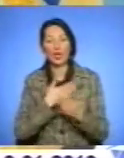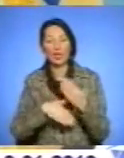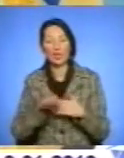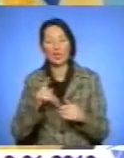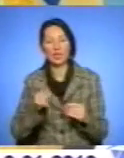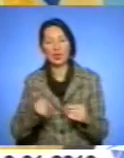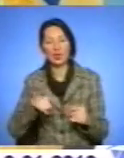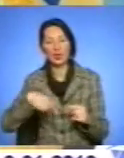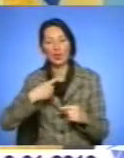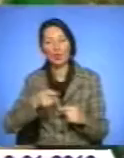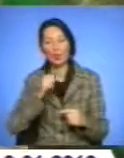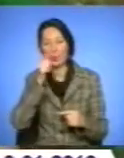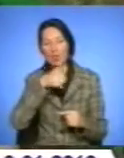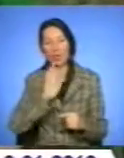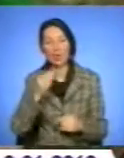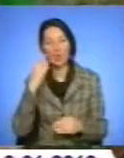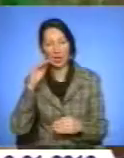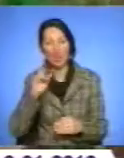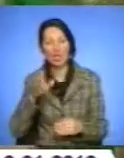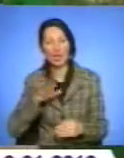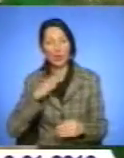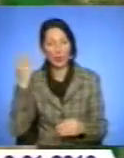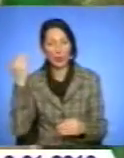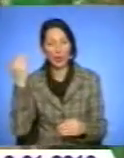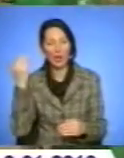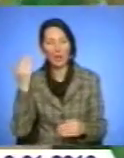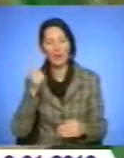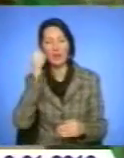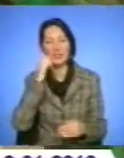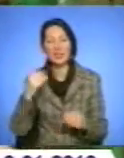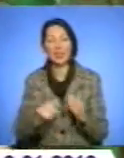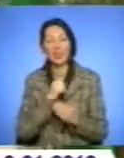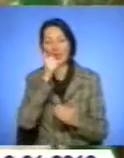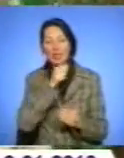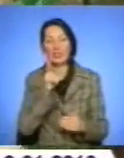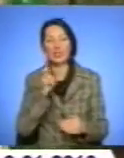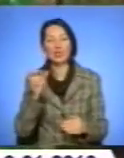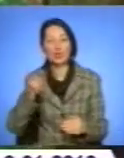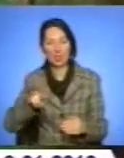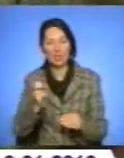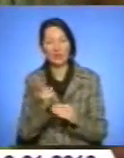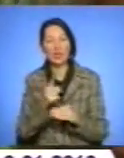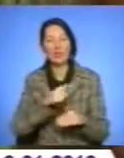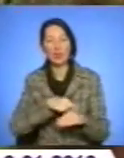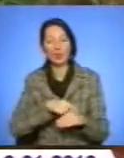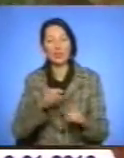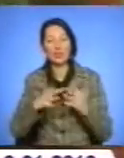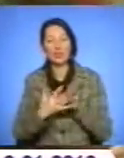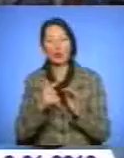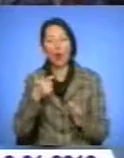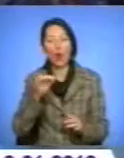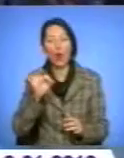буде краще, ніж були попередні. На старий новий рік 13 січня о 12-й годині у селі Горошова Борщівського